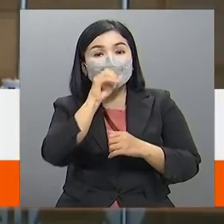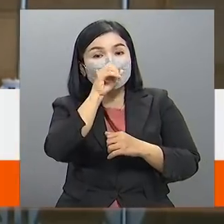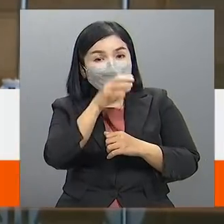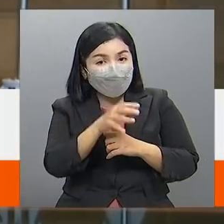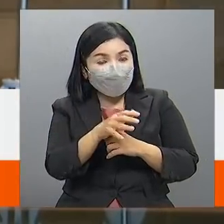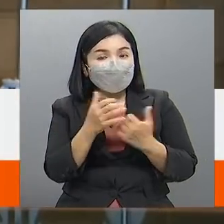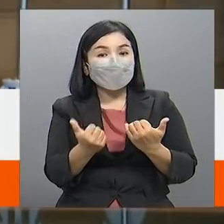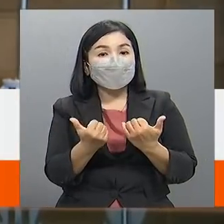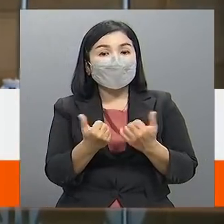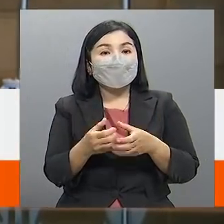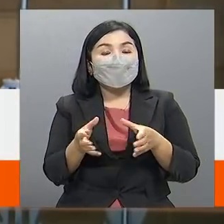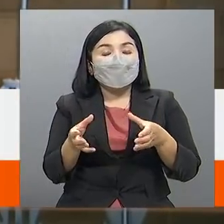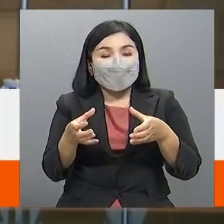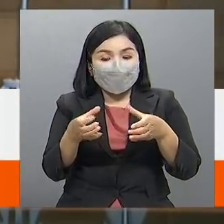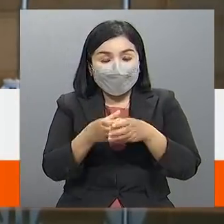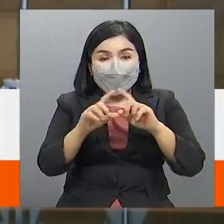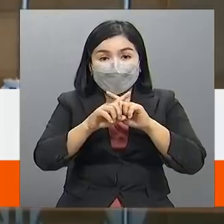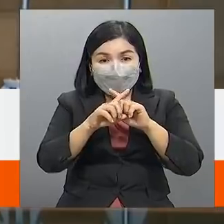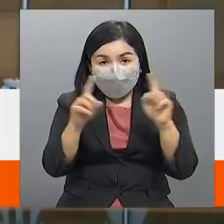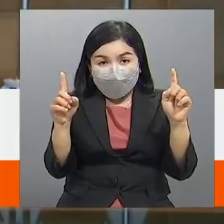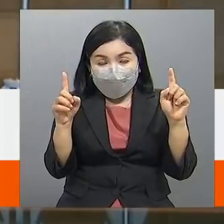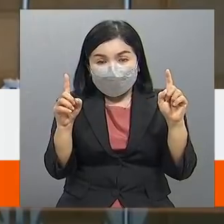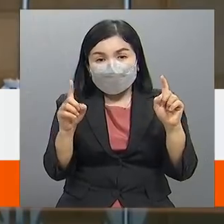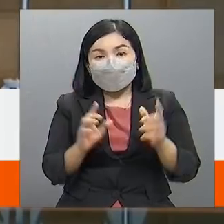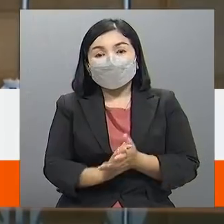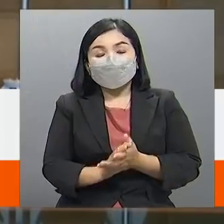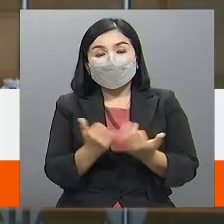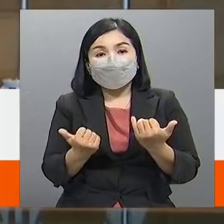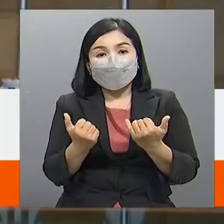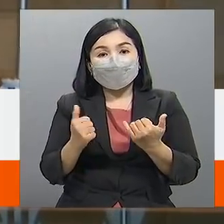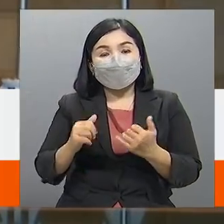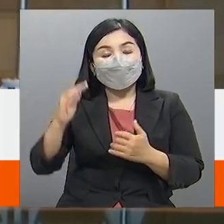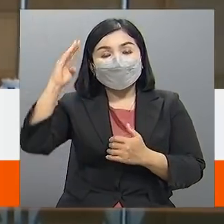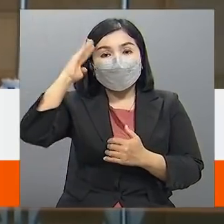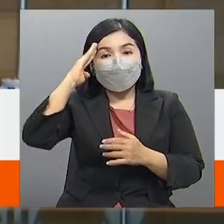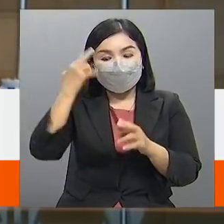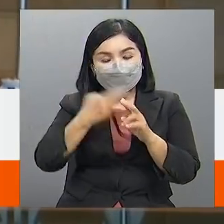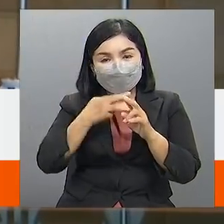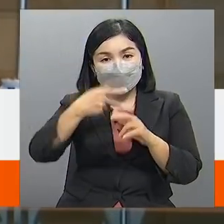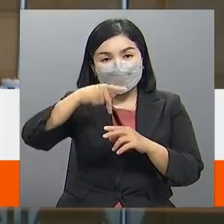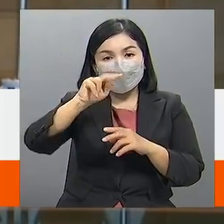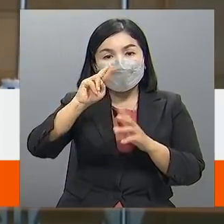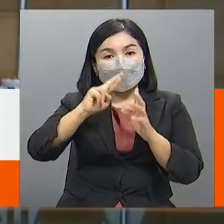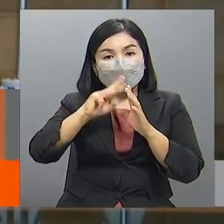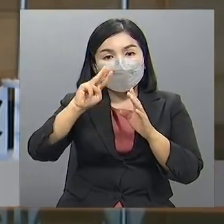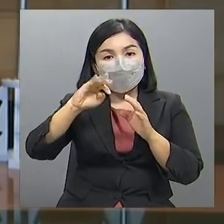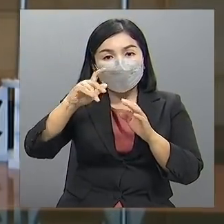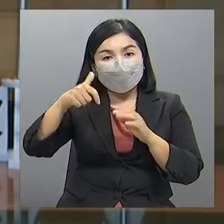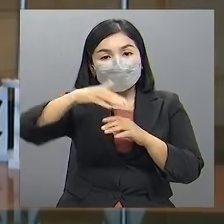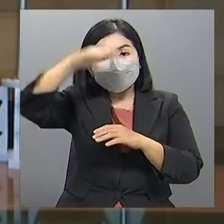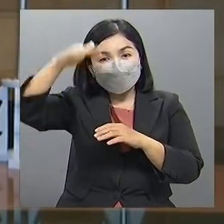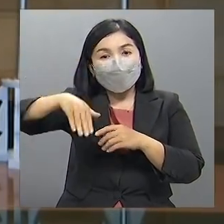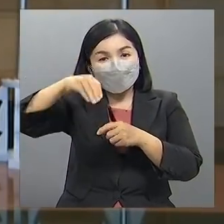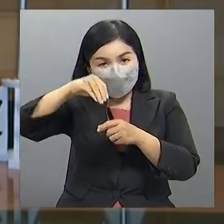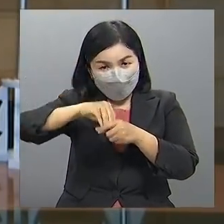ละพรรคกับบิ๊กป้อมพลเอกประวิตรวงษ์สุวรรณความเป็นพี่น้องก็ยังคงอยู่ไม่ได้ไปไหนค่ะพร้อมเปิดเผยด้วยเขาว่าคงจะเป็นช